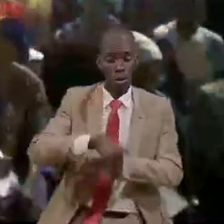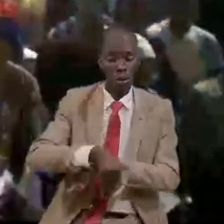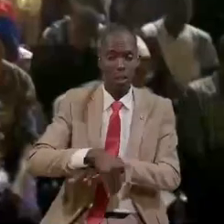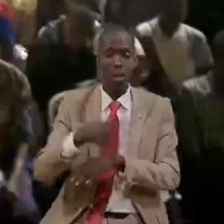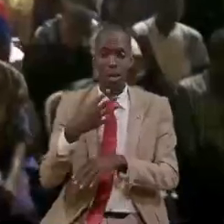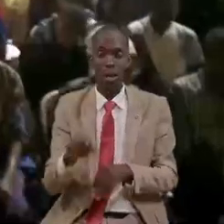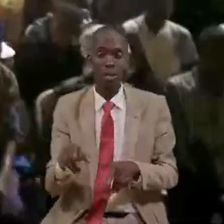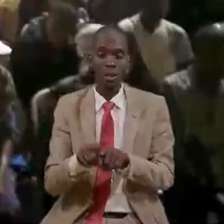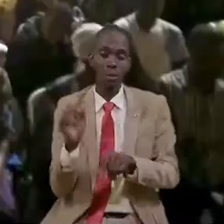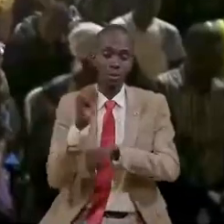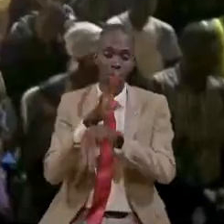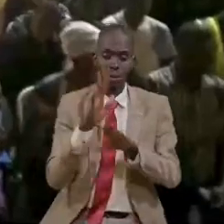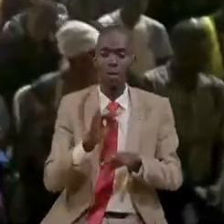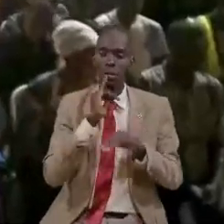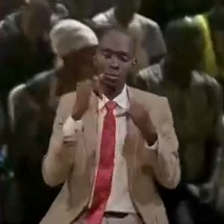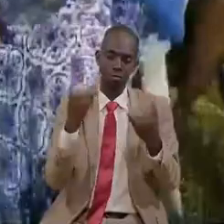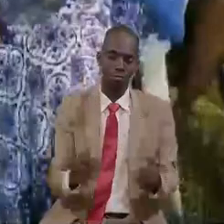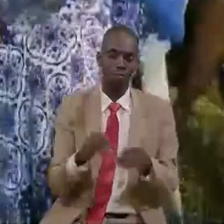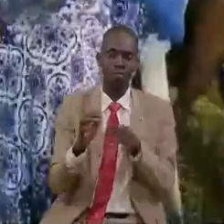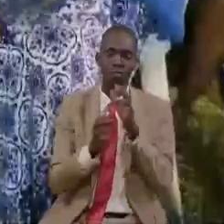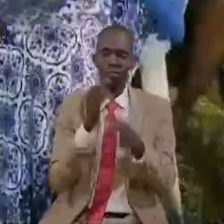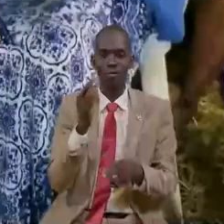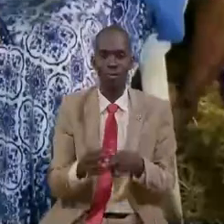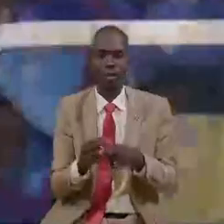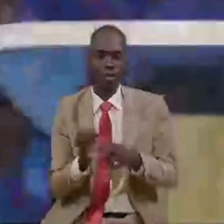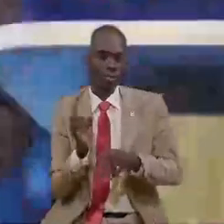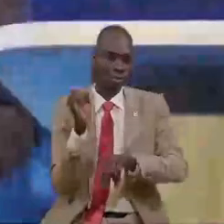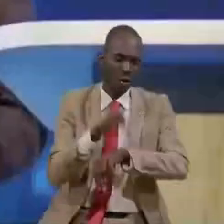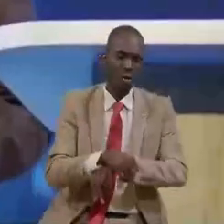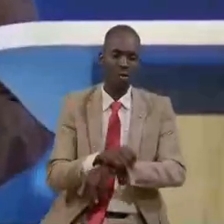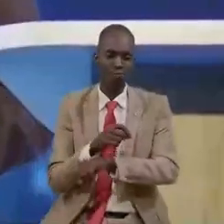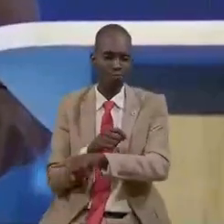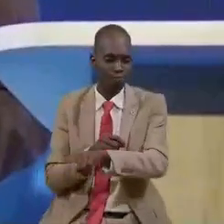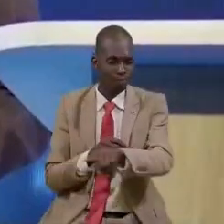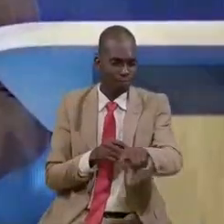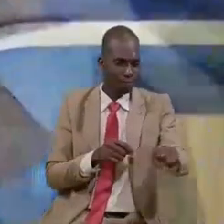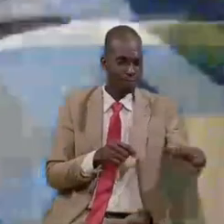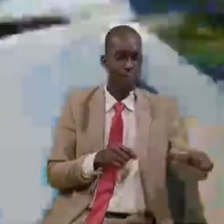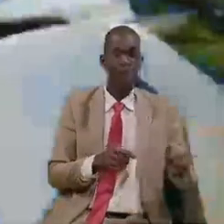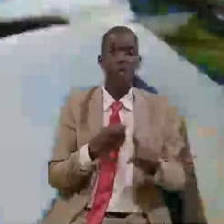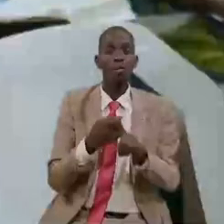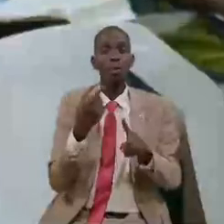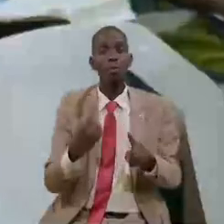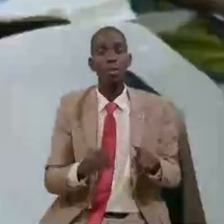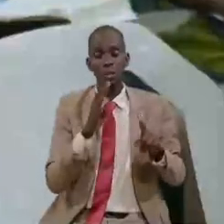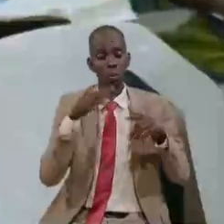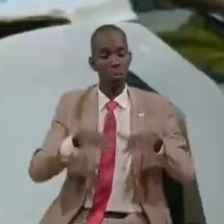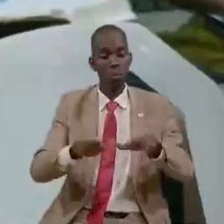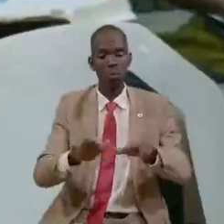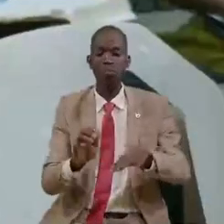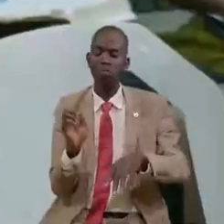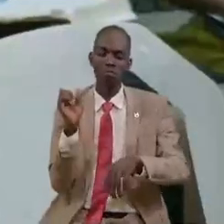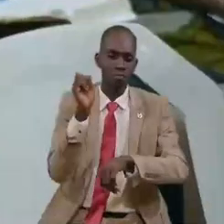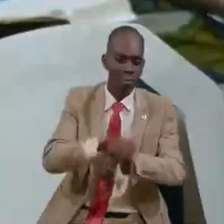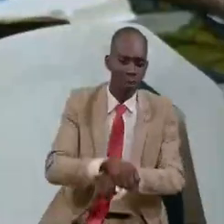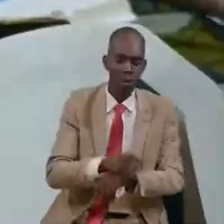de victoire est venue. Vous les avez vaincus. Et de la mer, vous les de